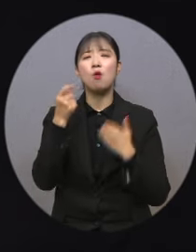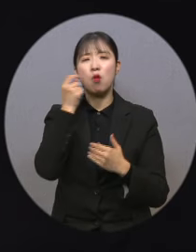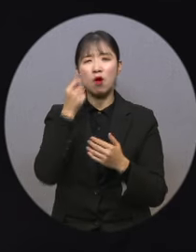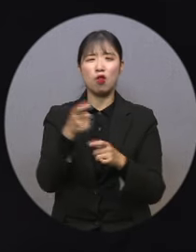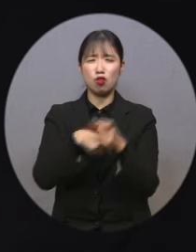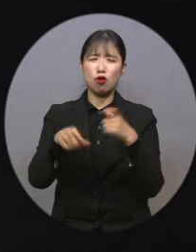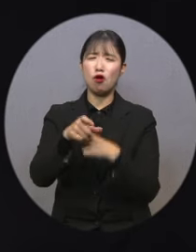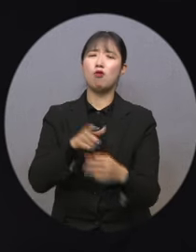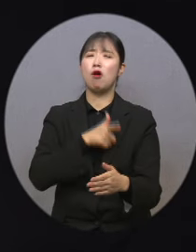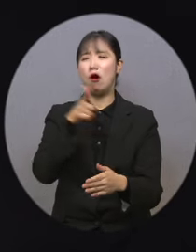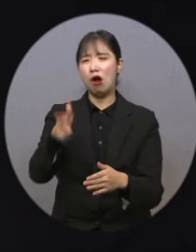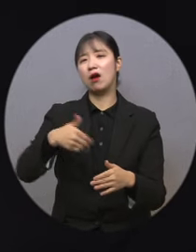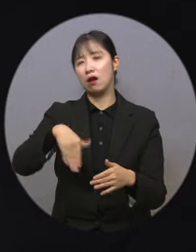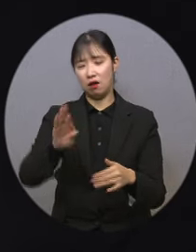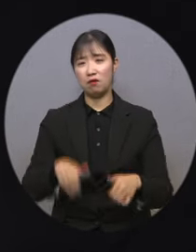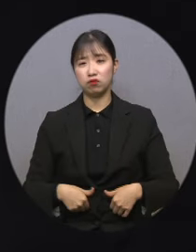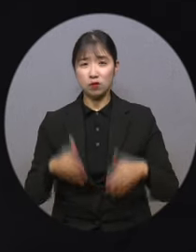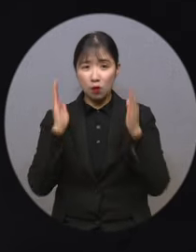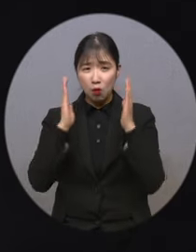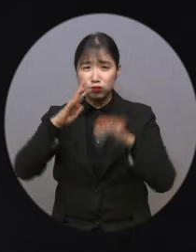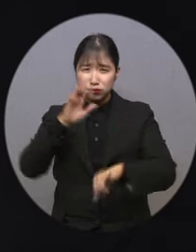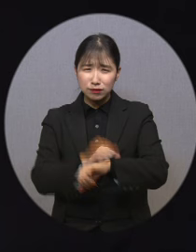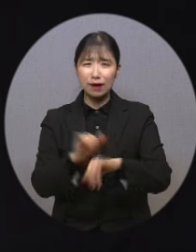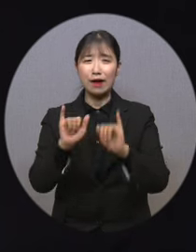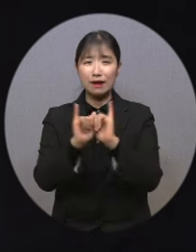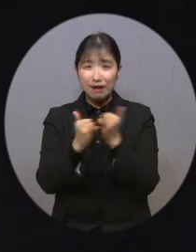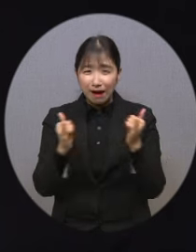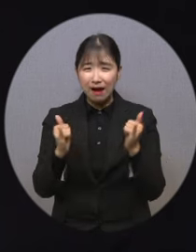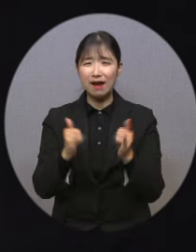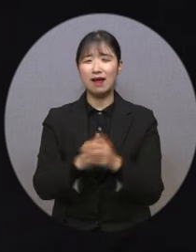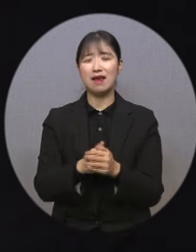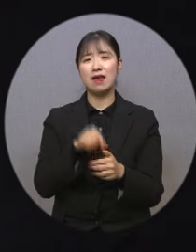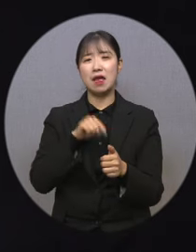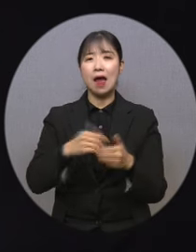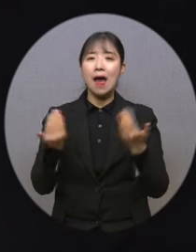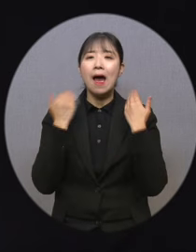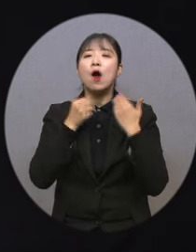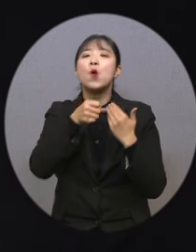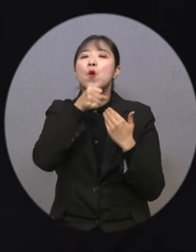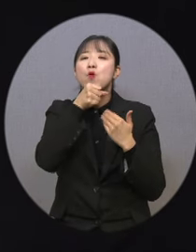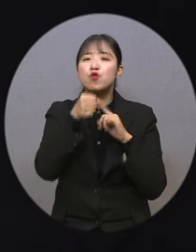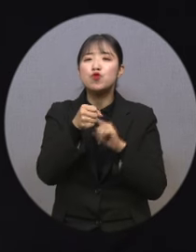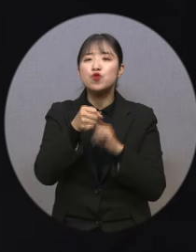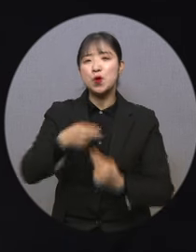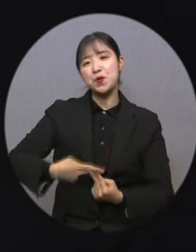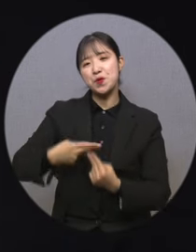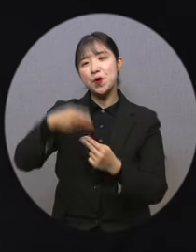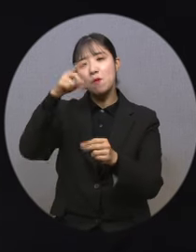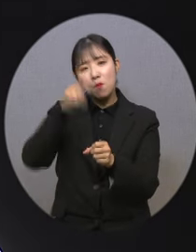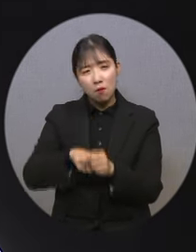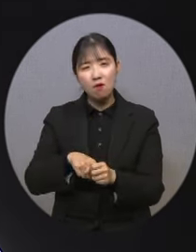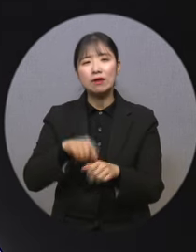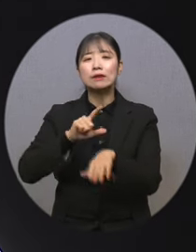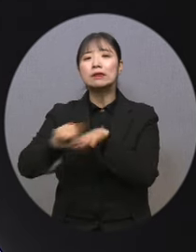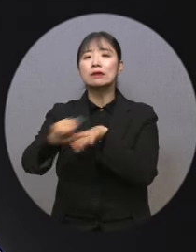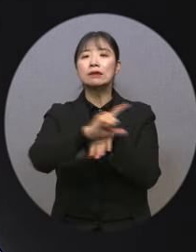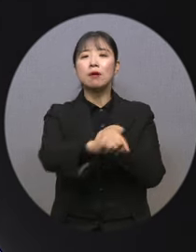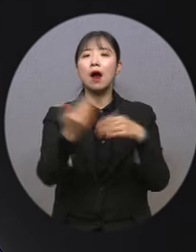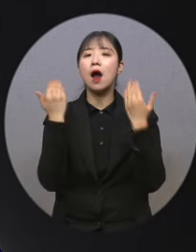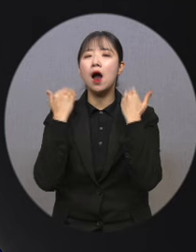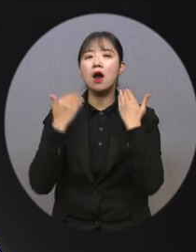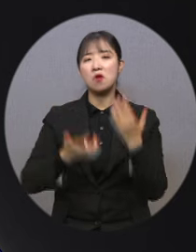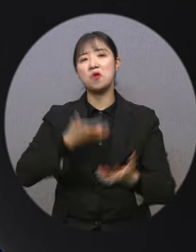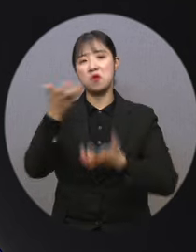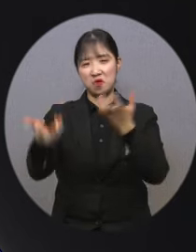들어가 2 공부 잘하는 애들이 내신 때문에 지방 학교로 온다는 거죠 음 9 내지 1등